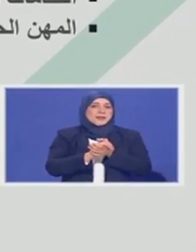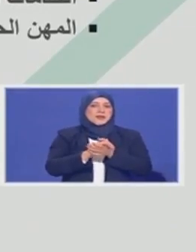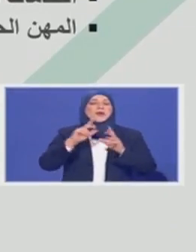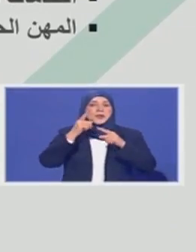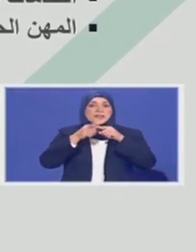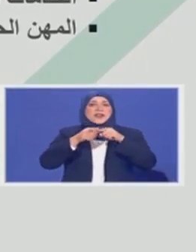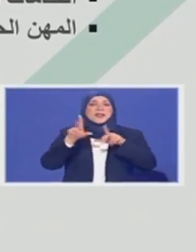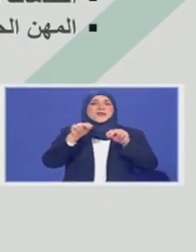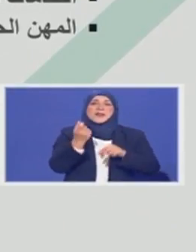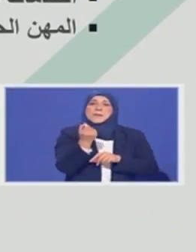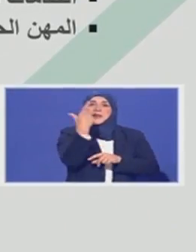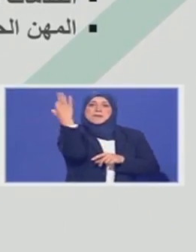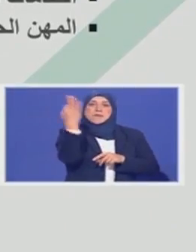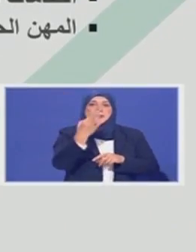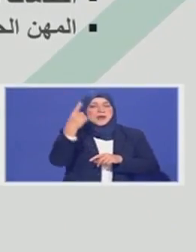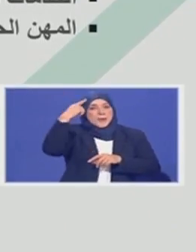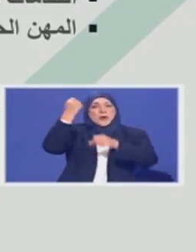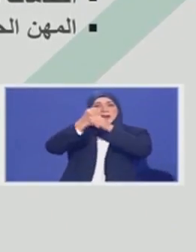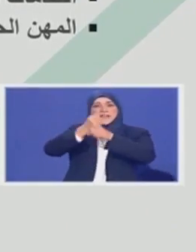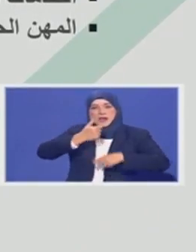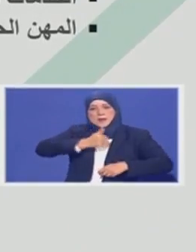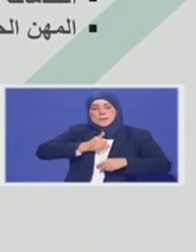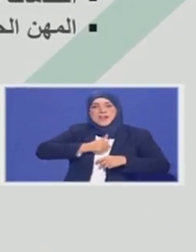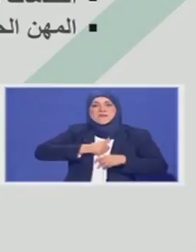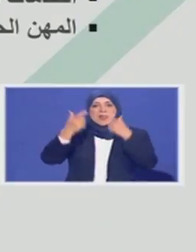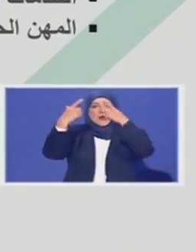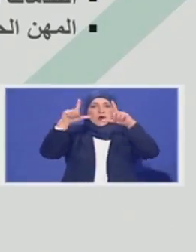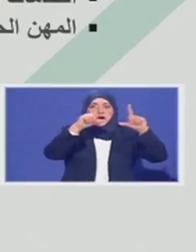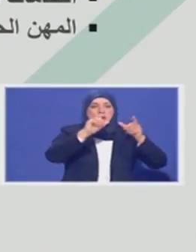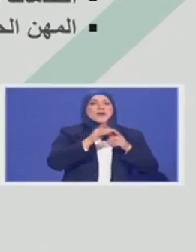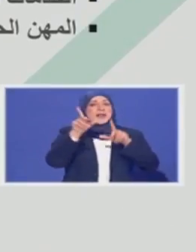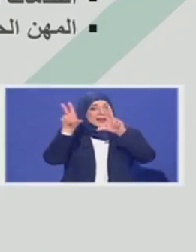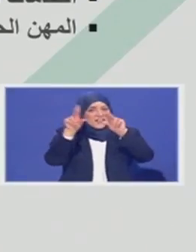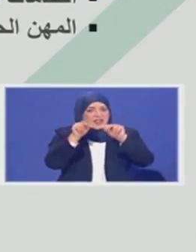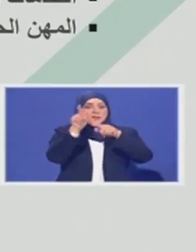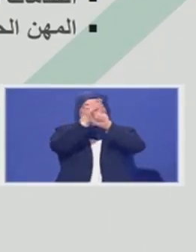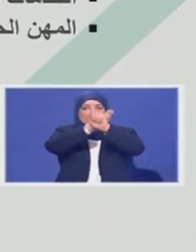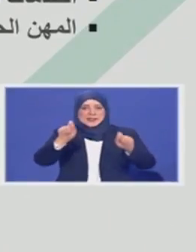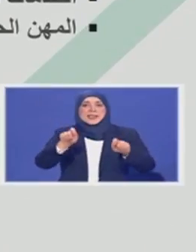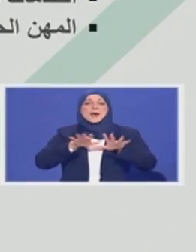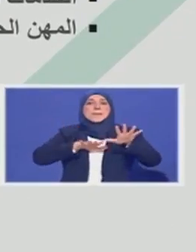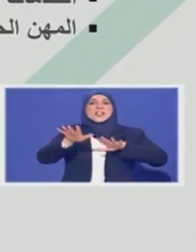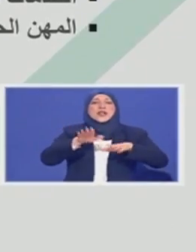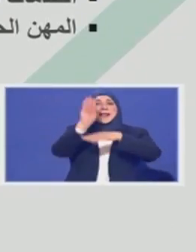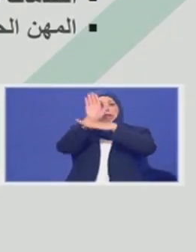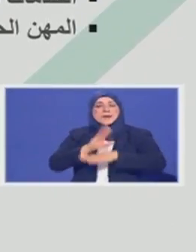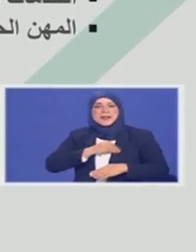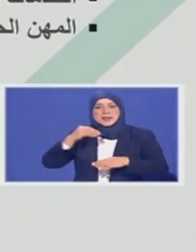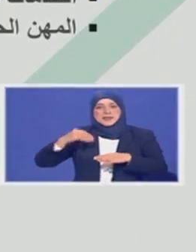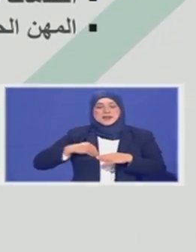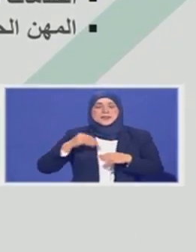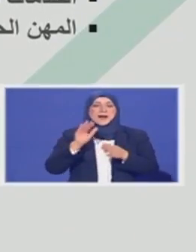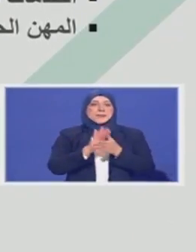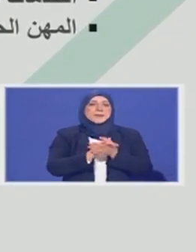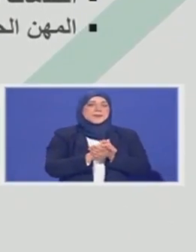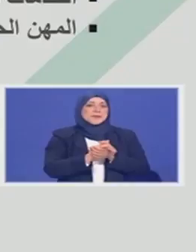100% بالنسبة للمهن الحرة، مع كذلك الالتزام بالسلامة بدليل السلامة